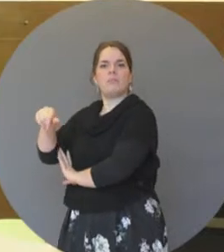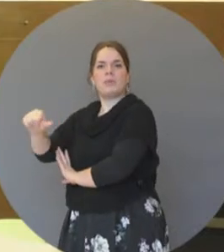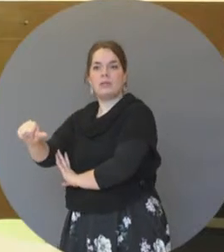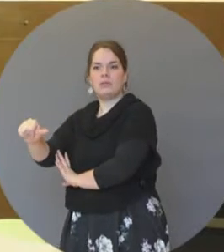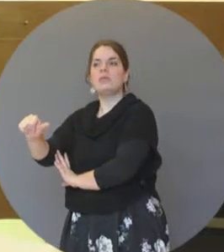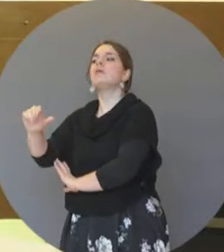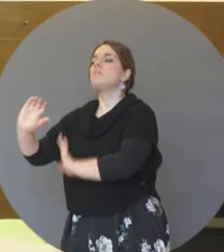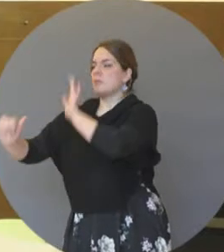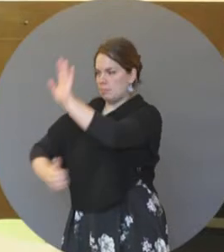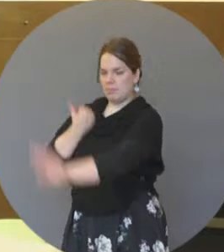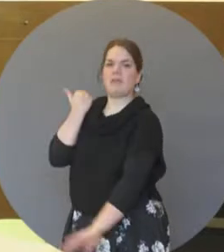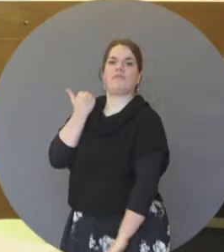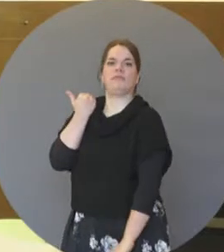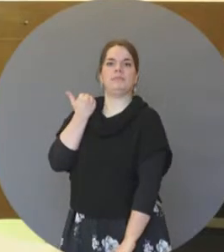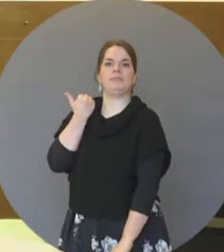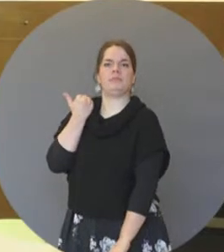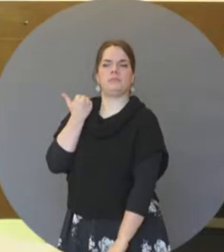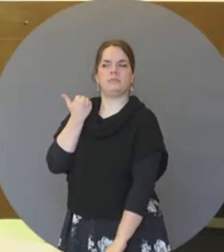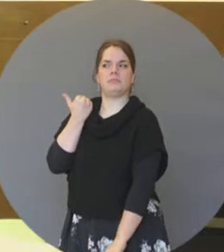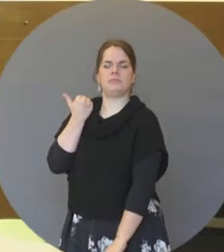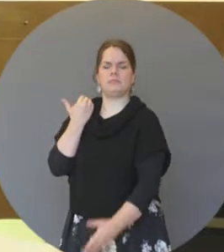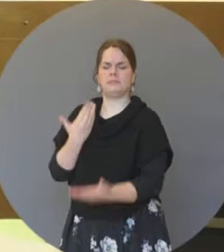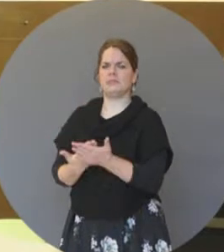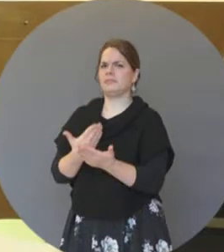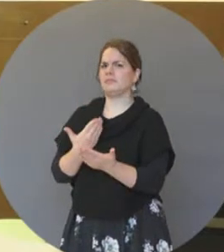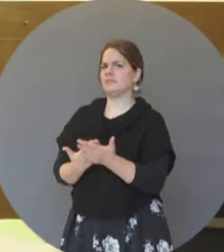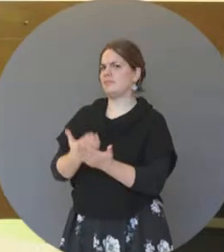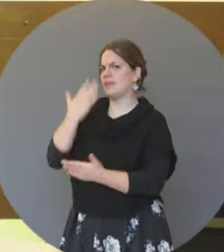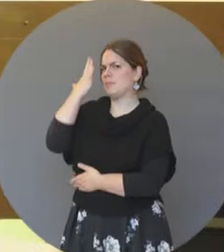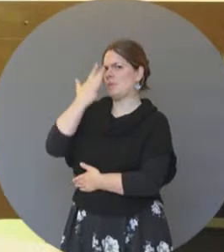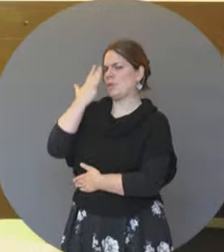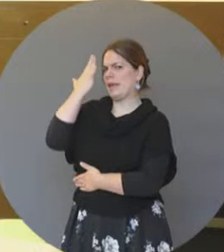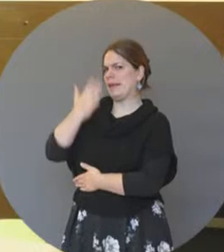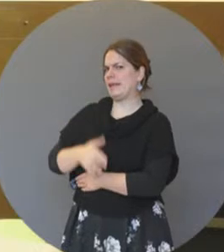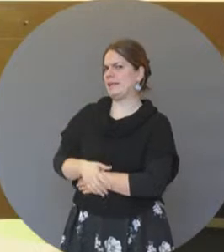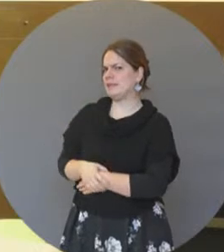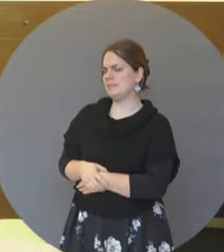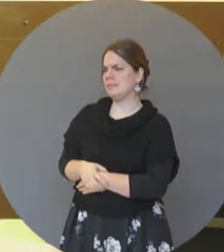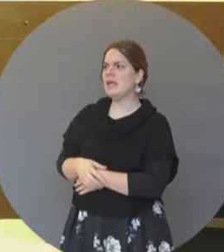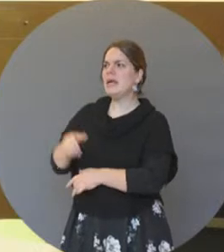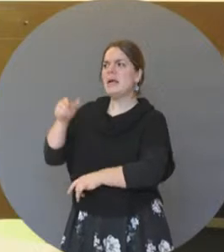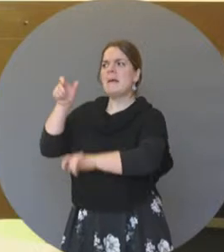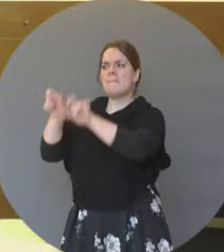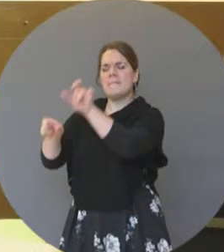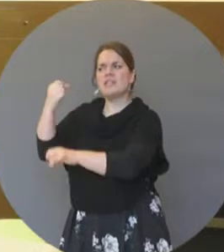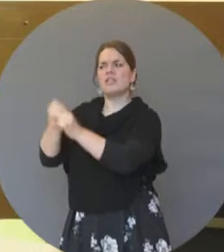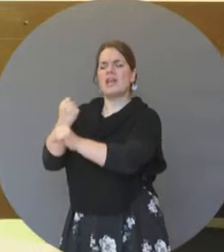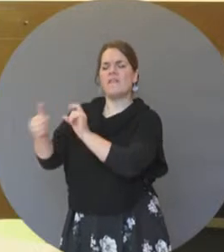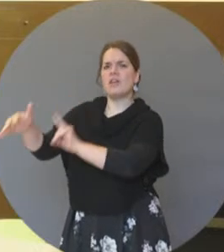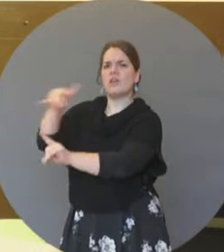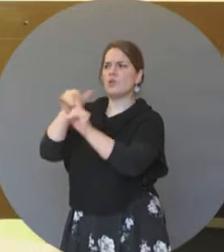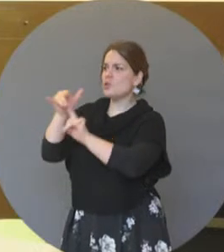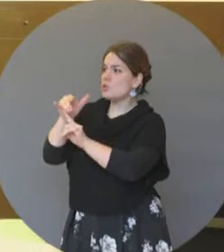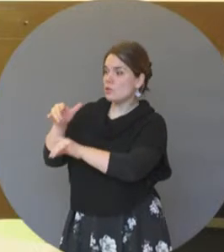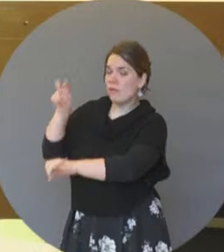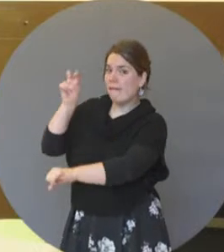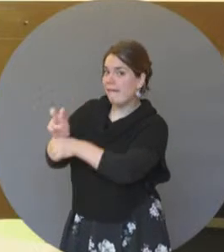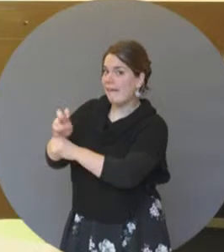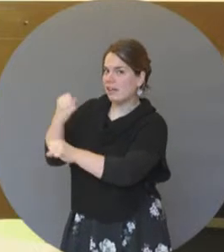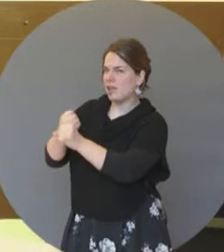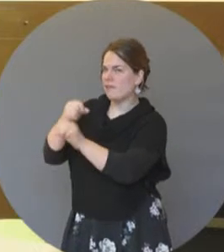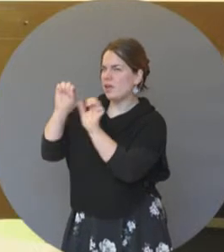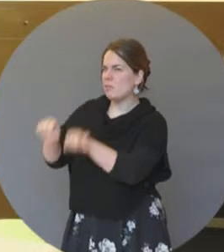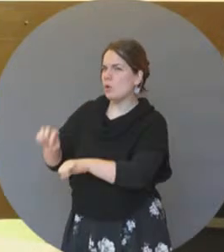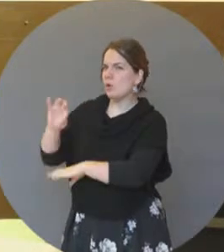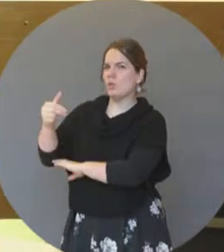autonomie je m'inquiète quant à la pérennisation des emplois de ces travailleurs sociaux du département car